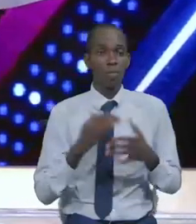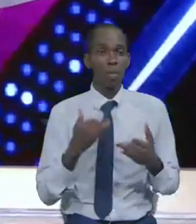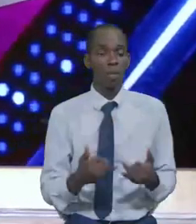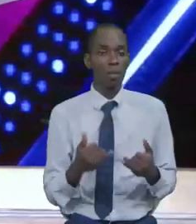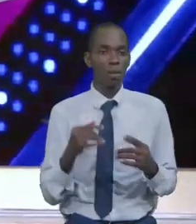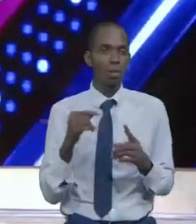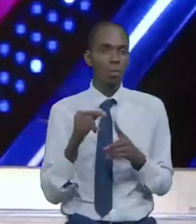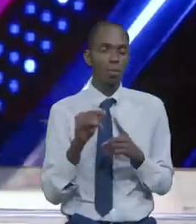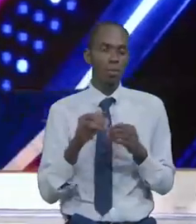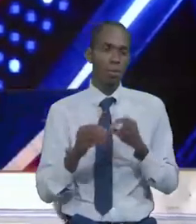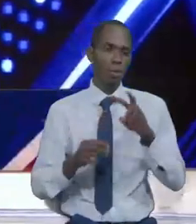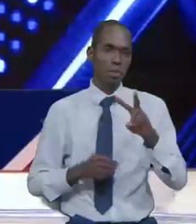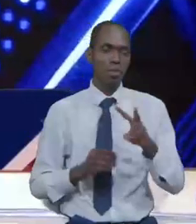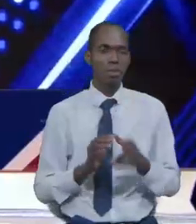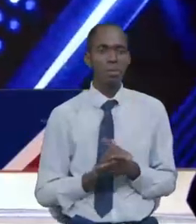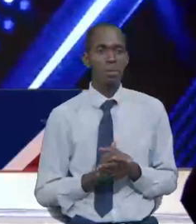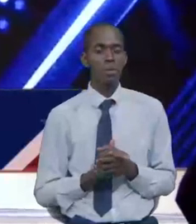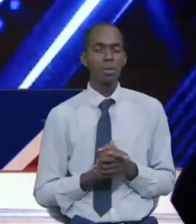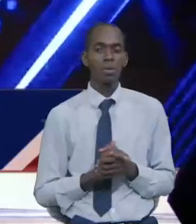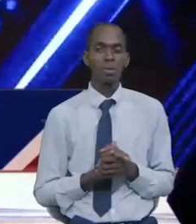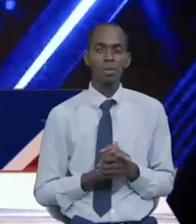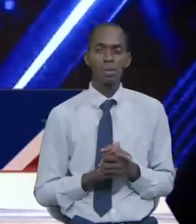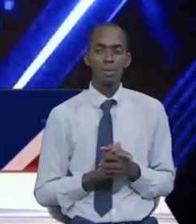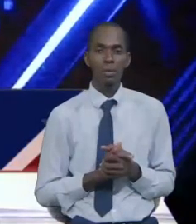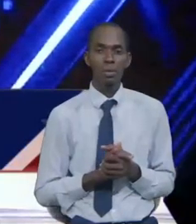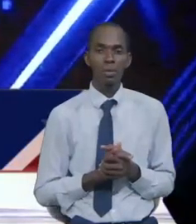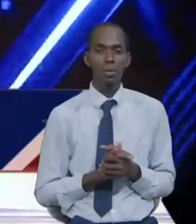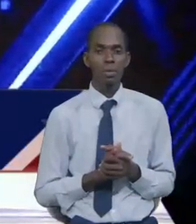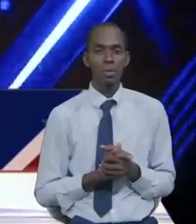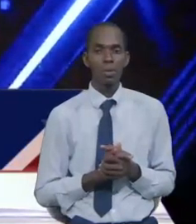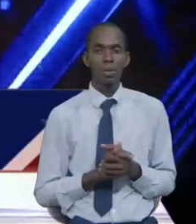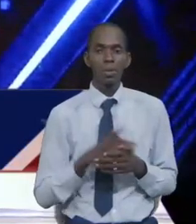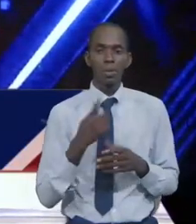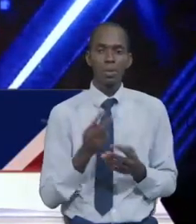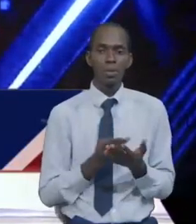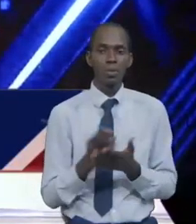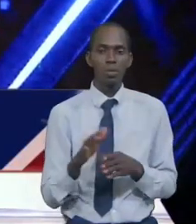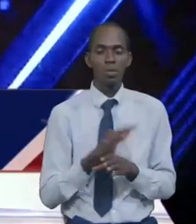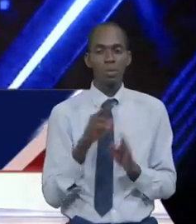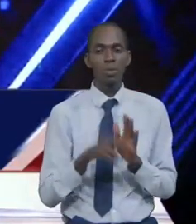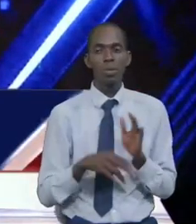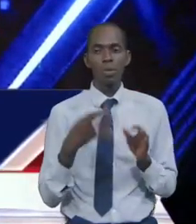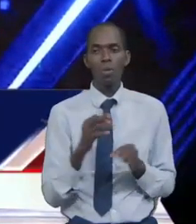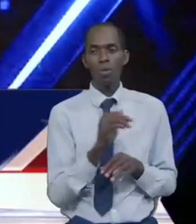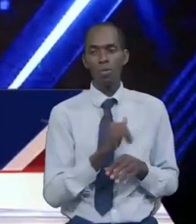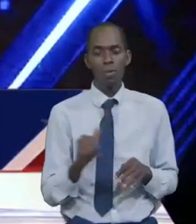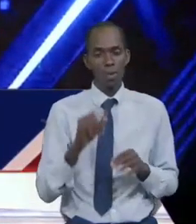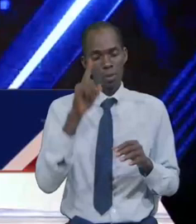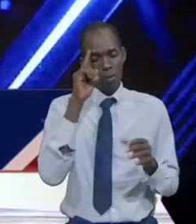au deuxième point. Deuxième point, c'est la véracité d'un saint